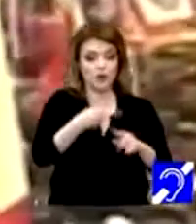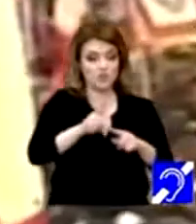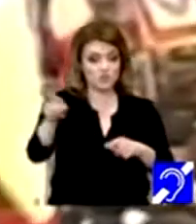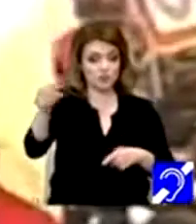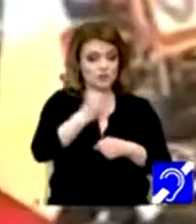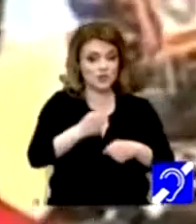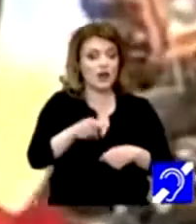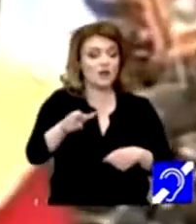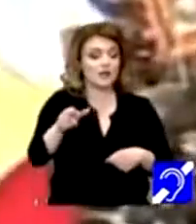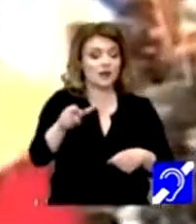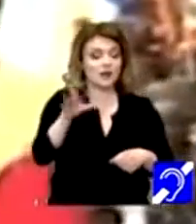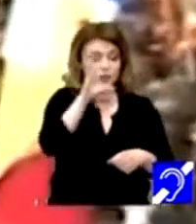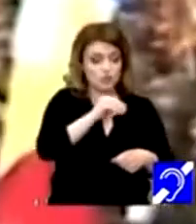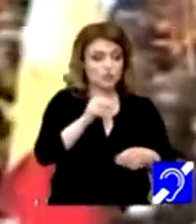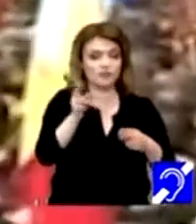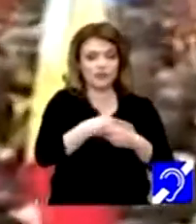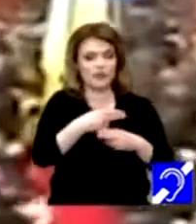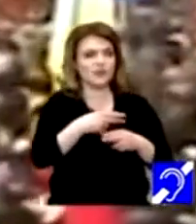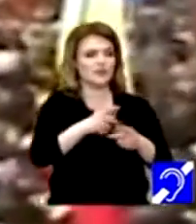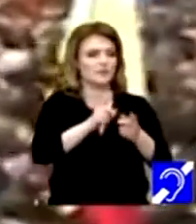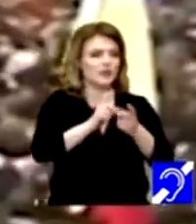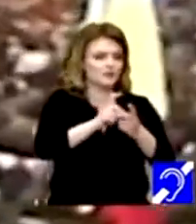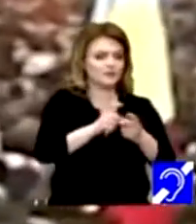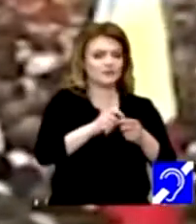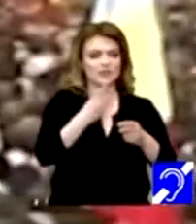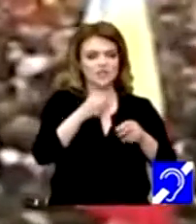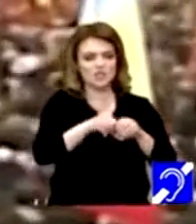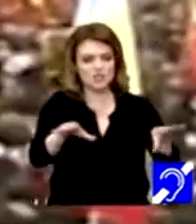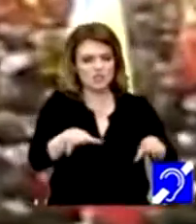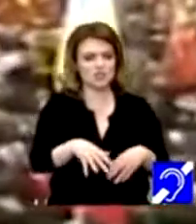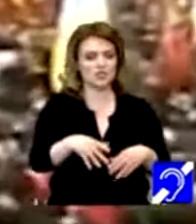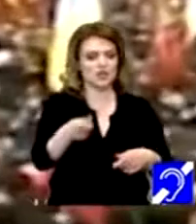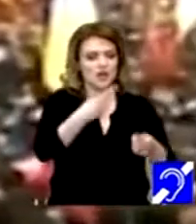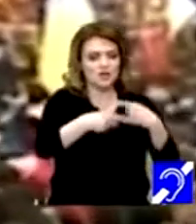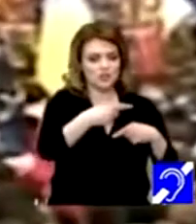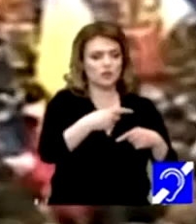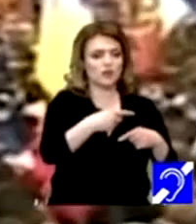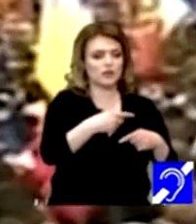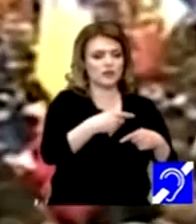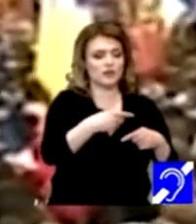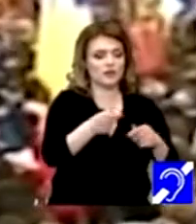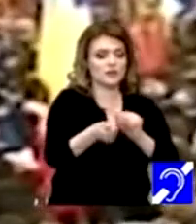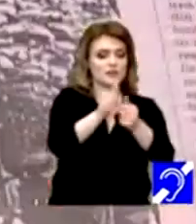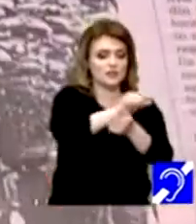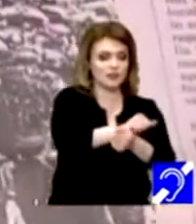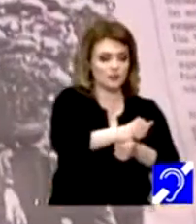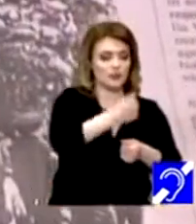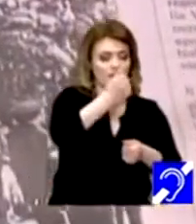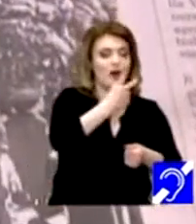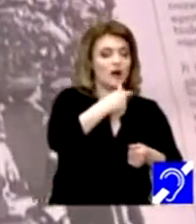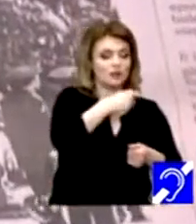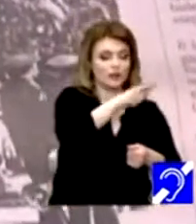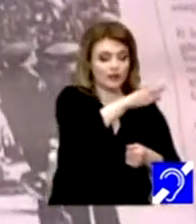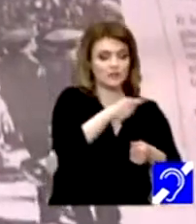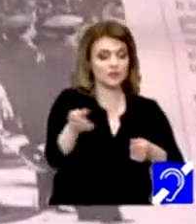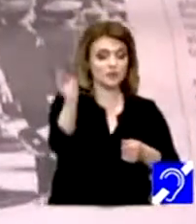să înlăture fără vărsări de sânge statuia lui Lenin din centrul orașului și să readucă la locul inițial monumentul restaurat al lui